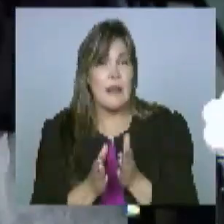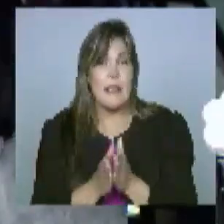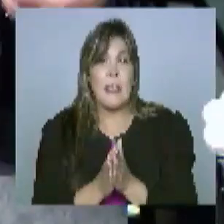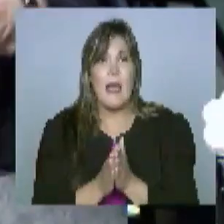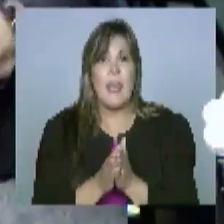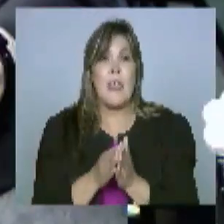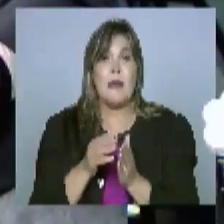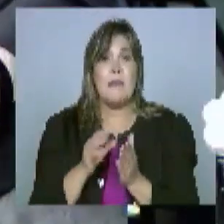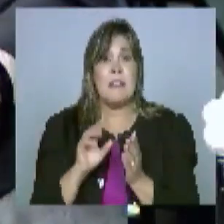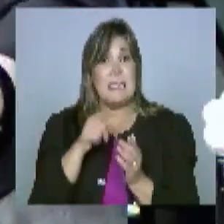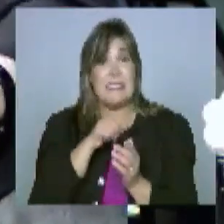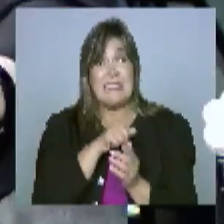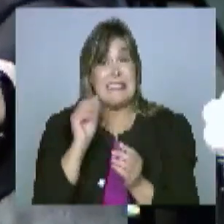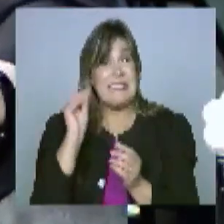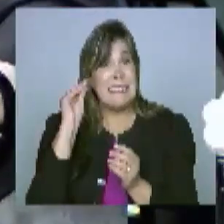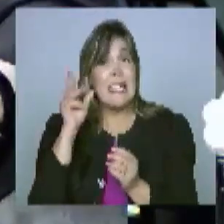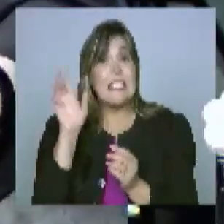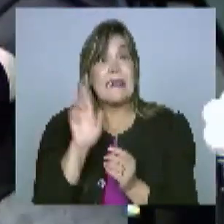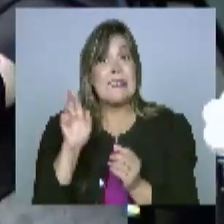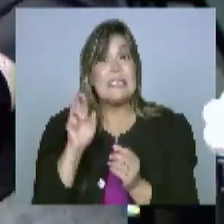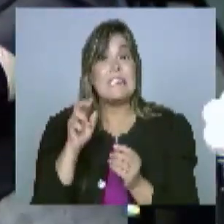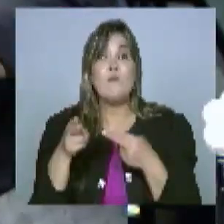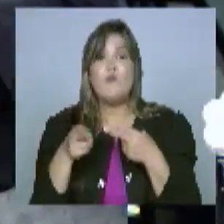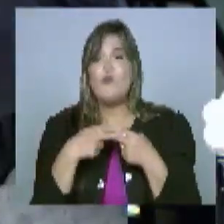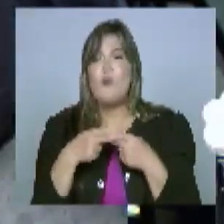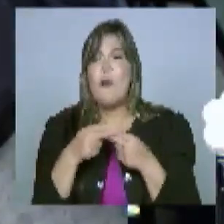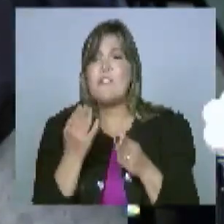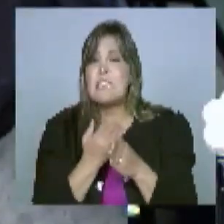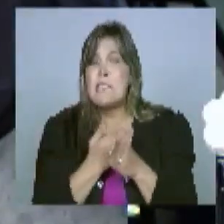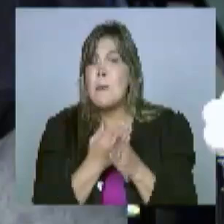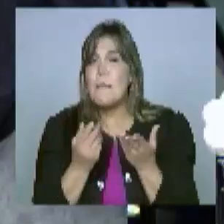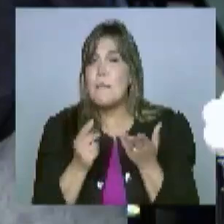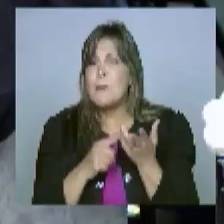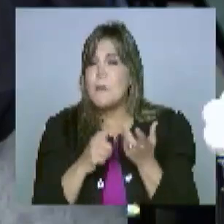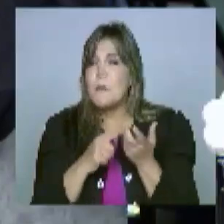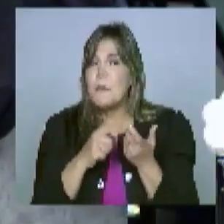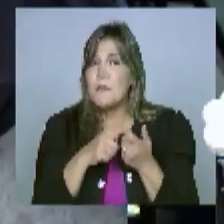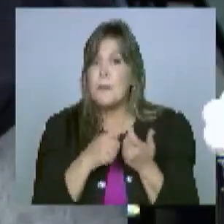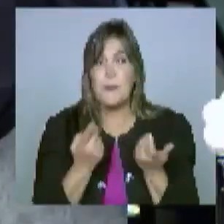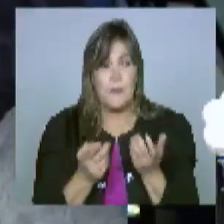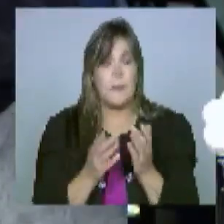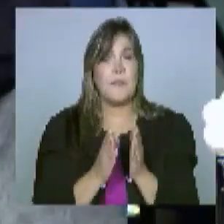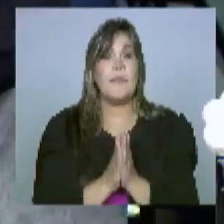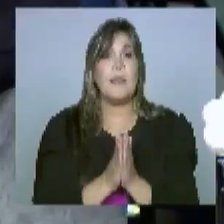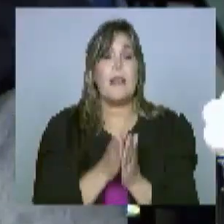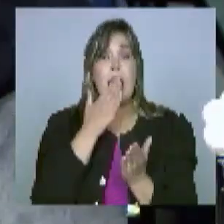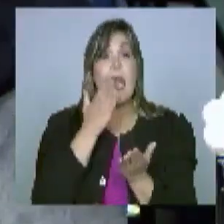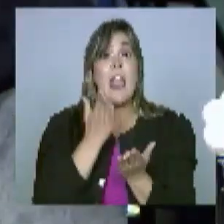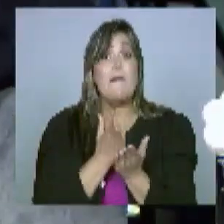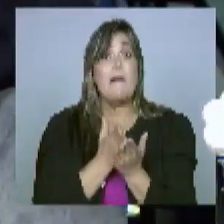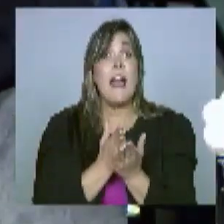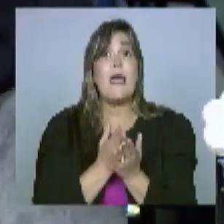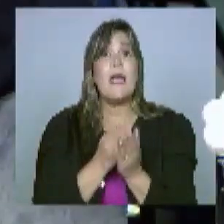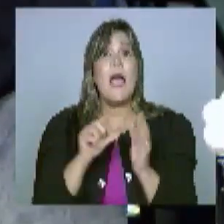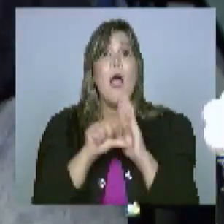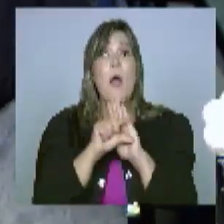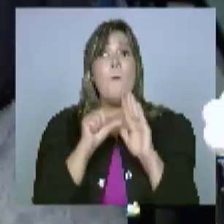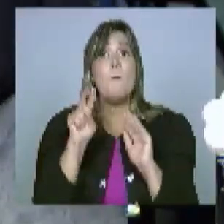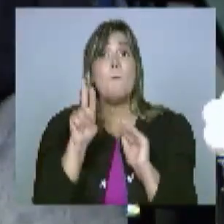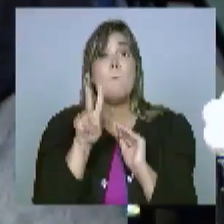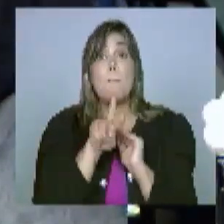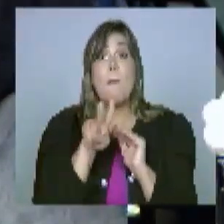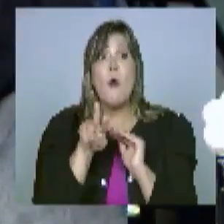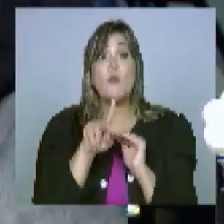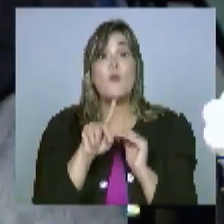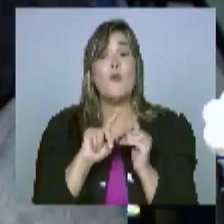ماه الناس لازم تقتنع بلا ليه والحقيقه عايزز اقولو موعين دول وجدوا تجاوب كبير جدا وجالي